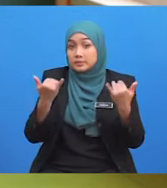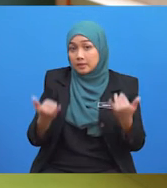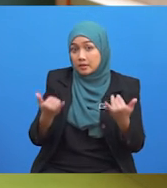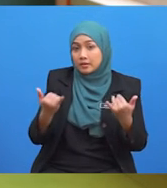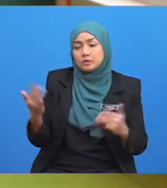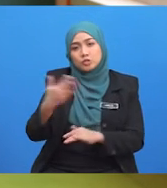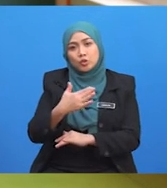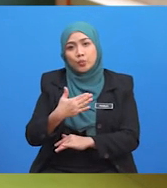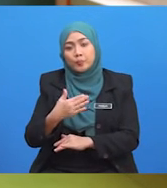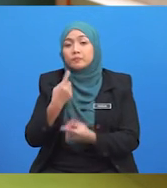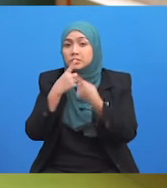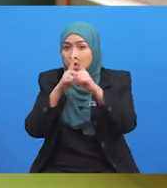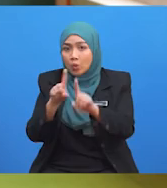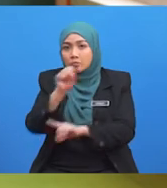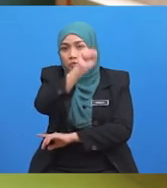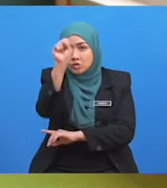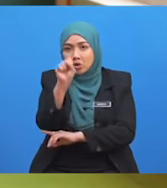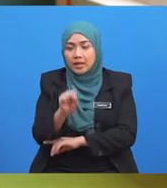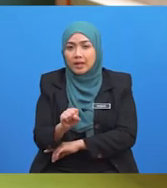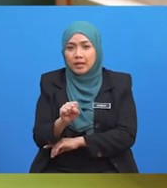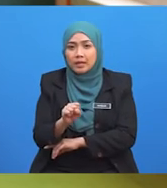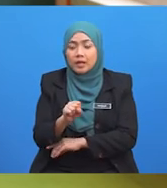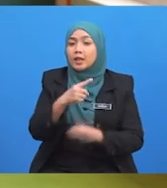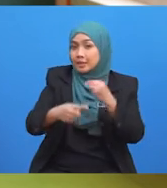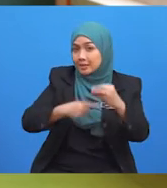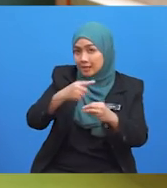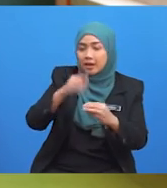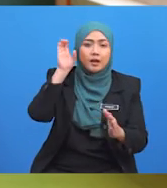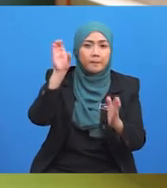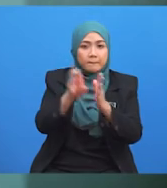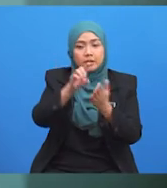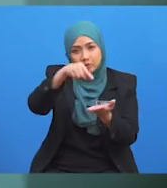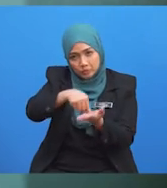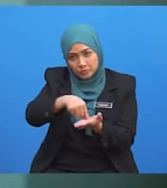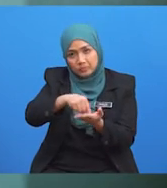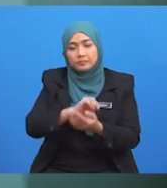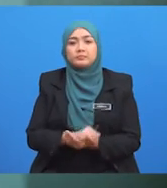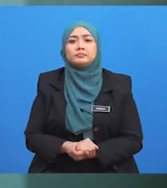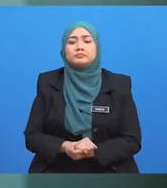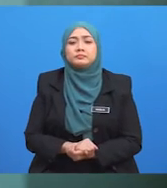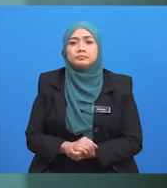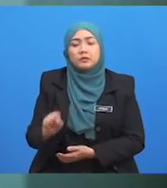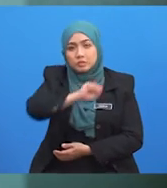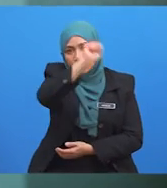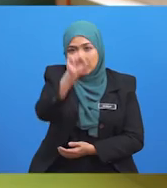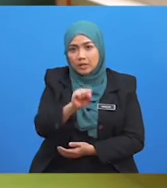Sekarang, jom kita jawab soalan berkaitan situasi ini. Soalan pertama,